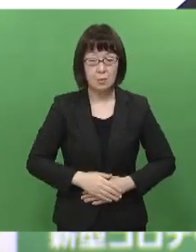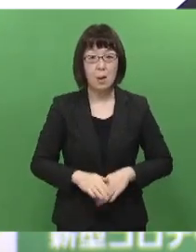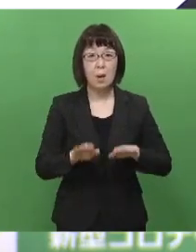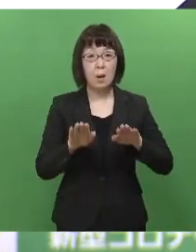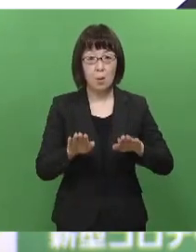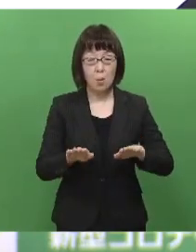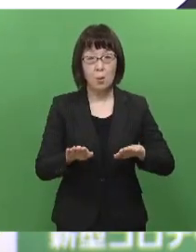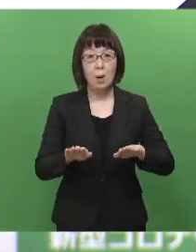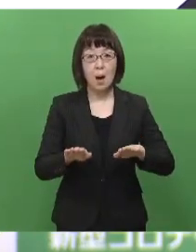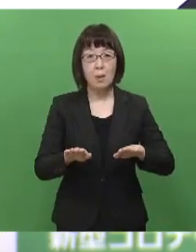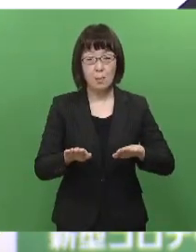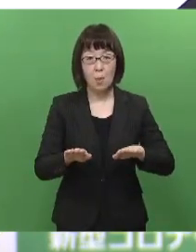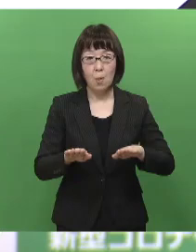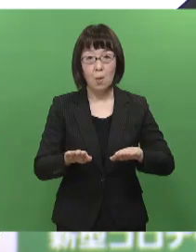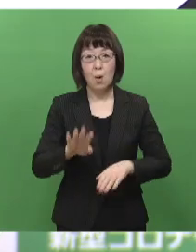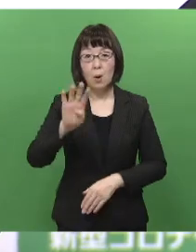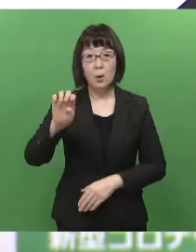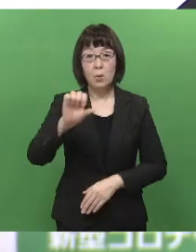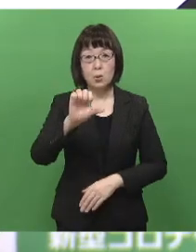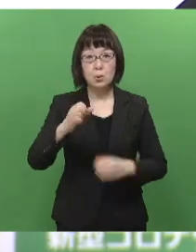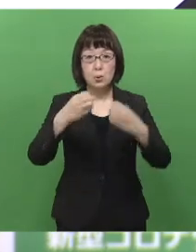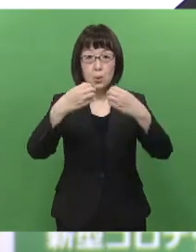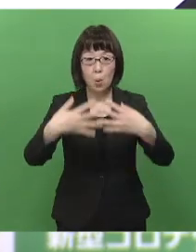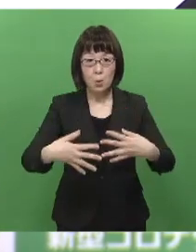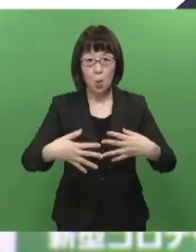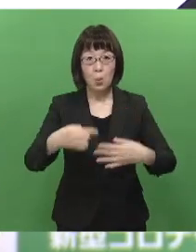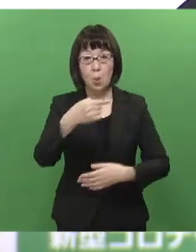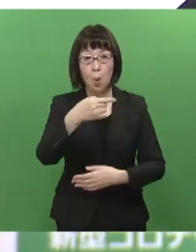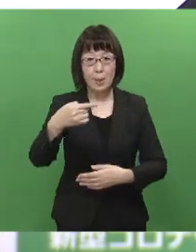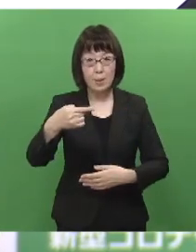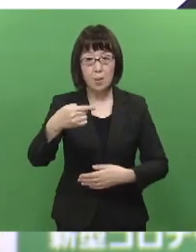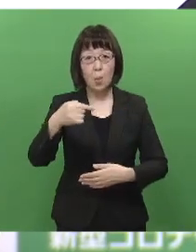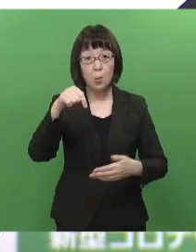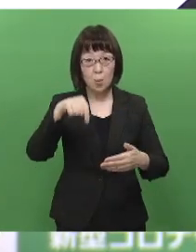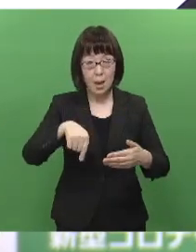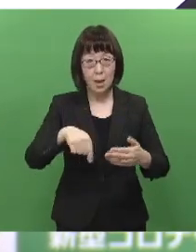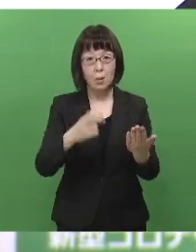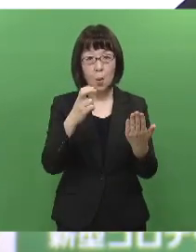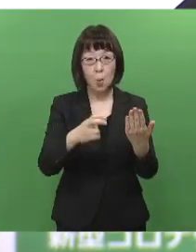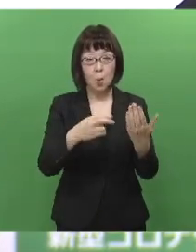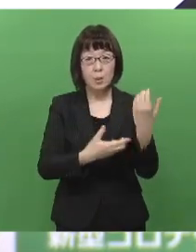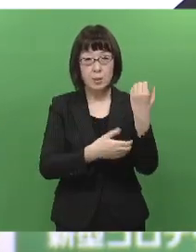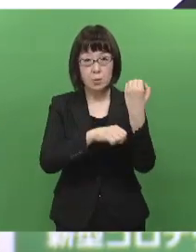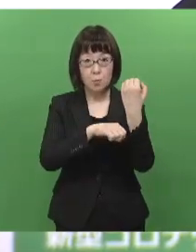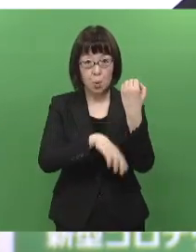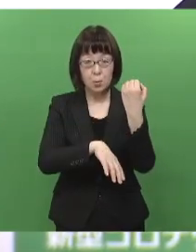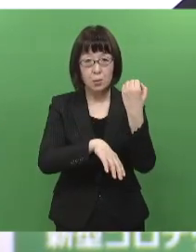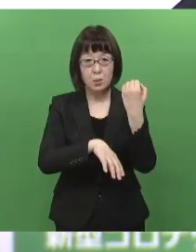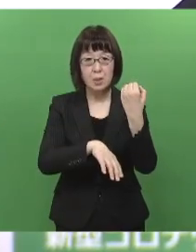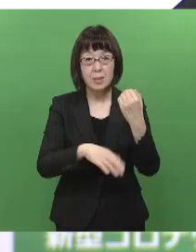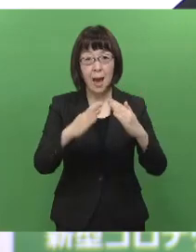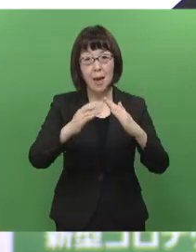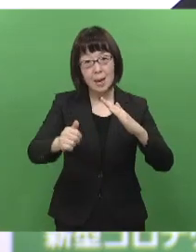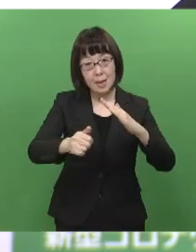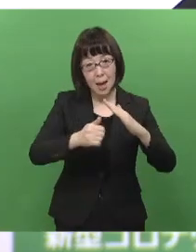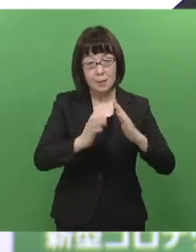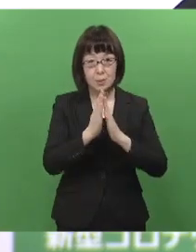特に45条1項という法律に従った外出抑制で、お家